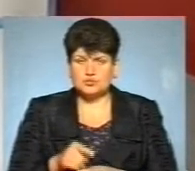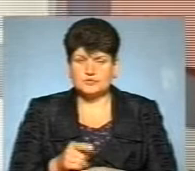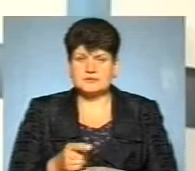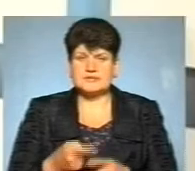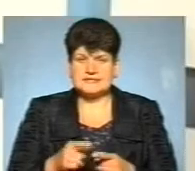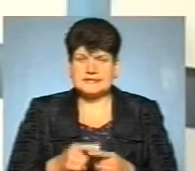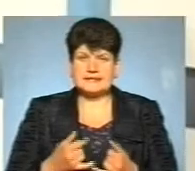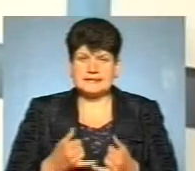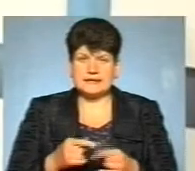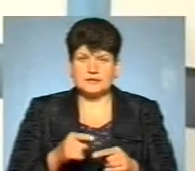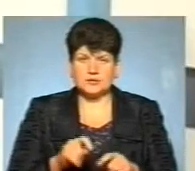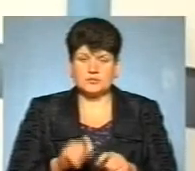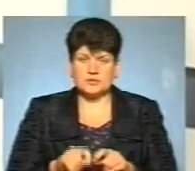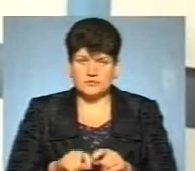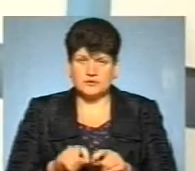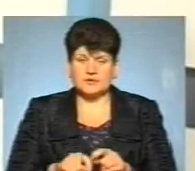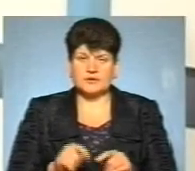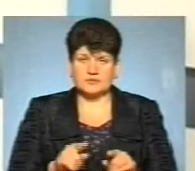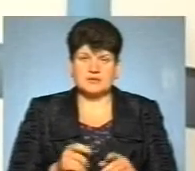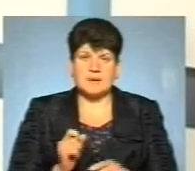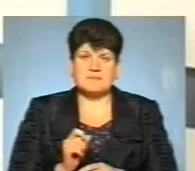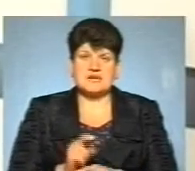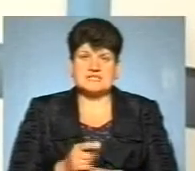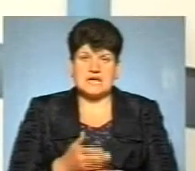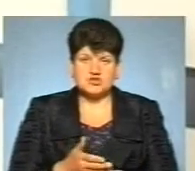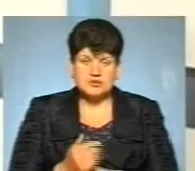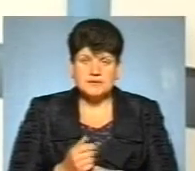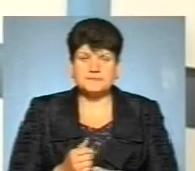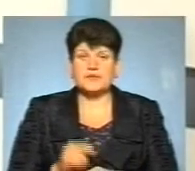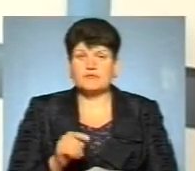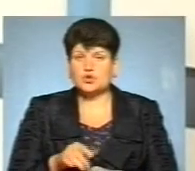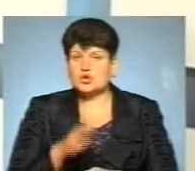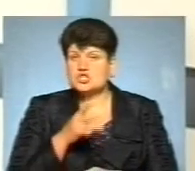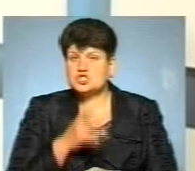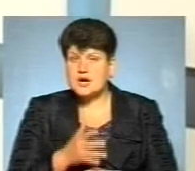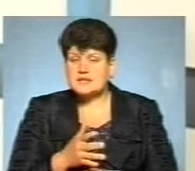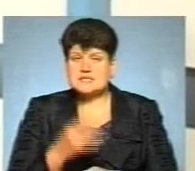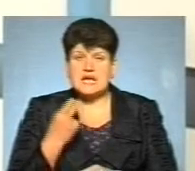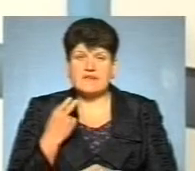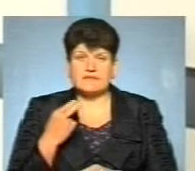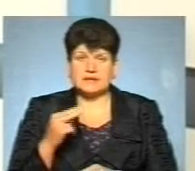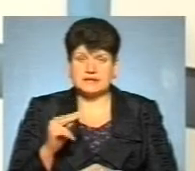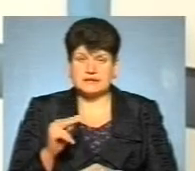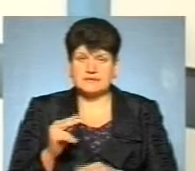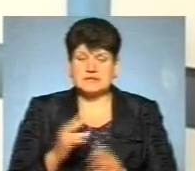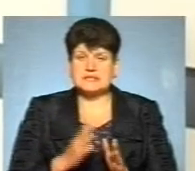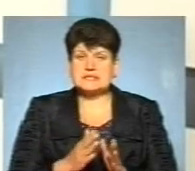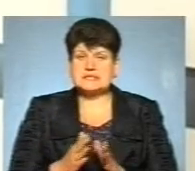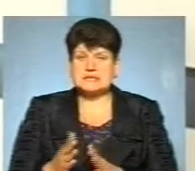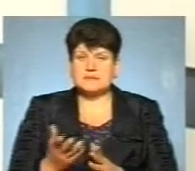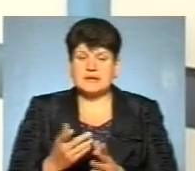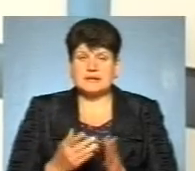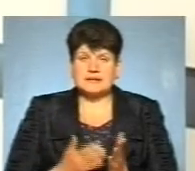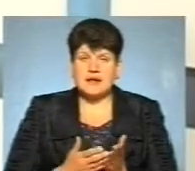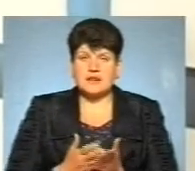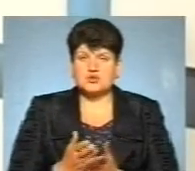для такої діагностики і призначена. І в той же час ефективність тієї системи, яка